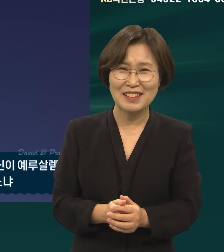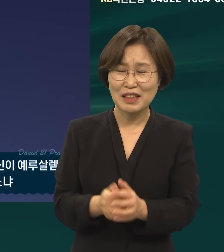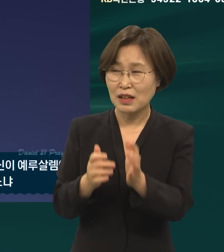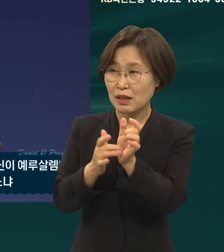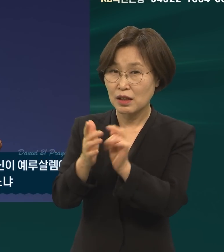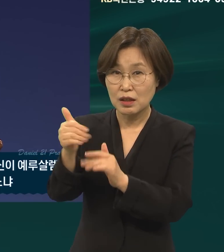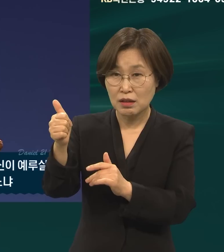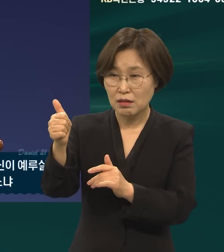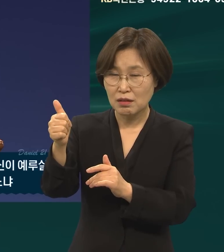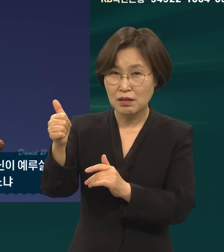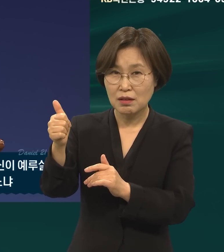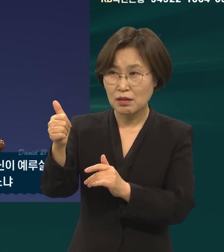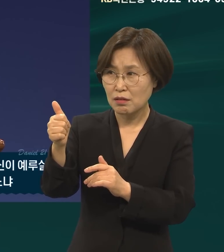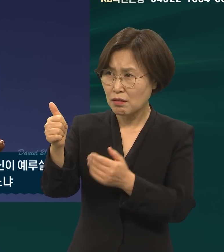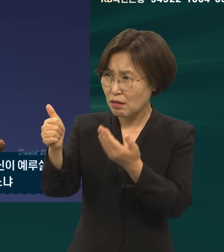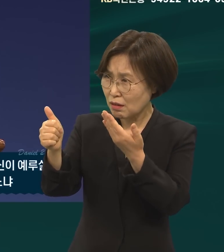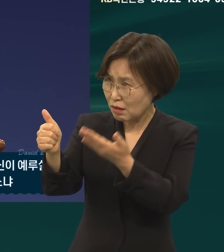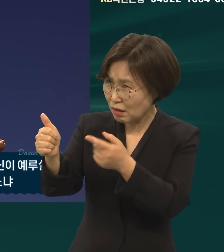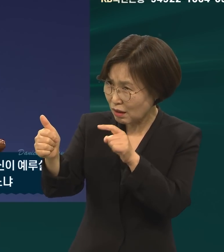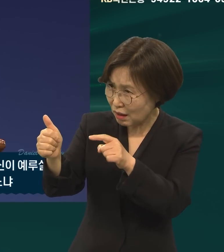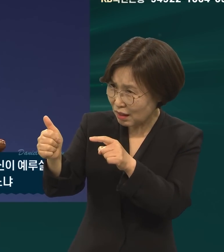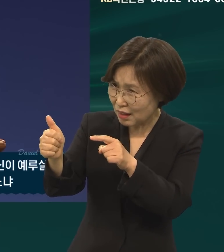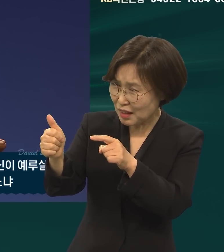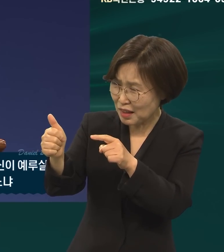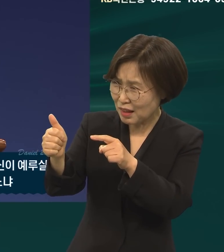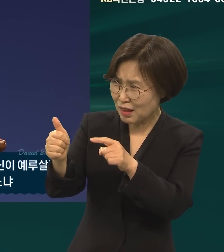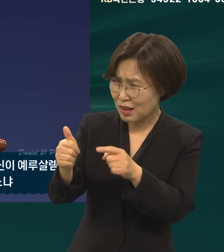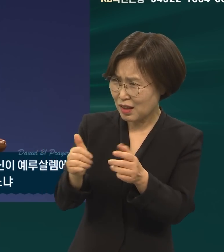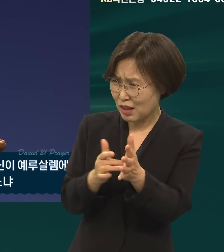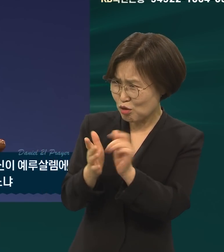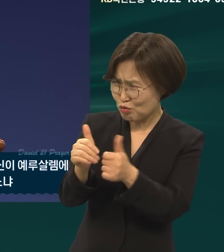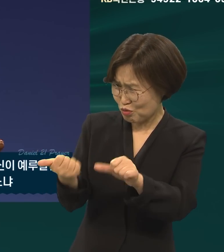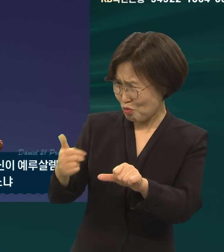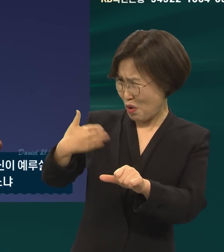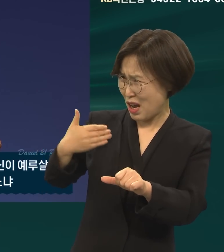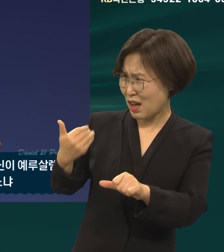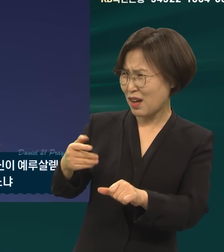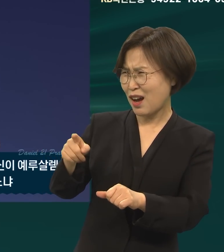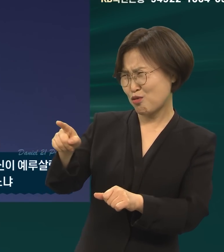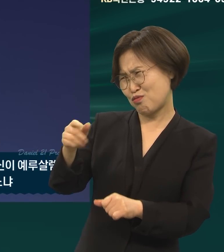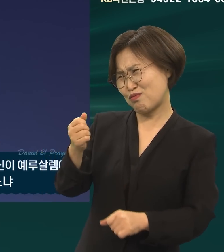예수님 뭐라고, 왜 당신만 몰라? 예수님 죽은 거 몰라?